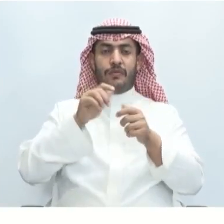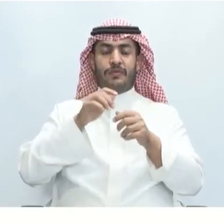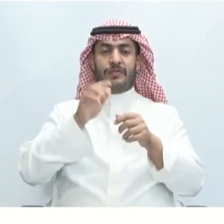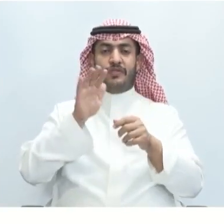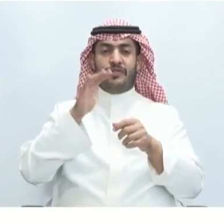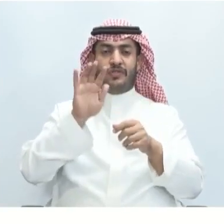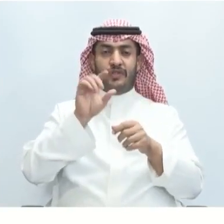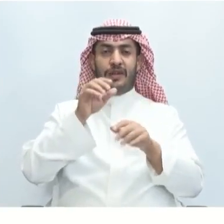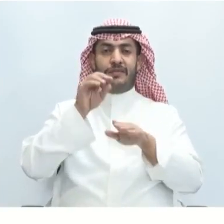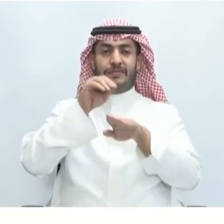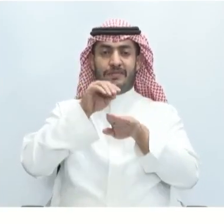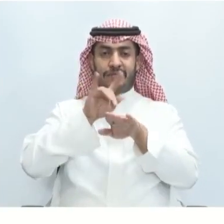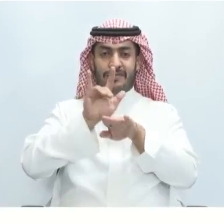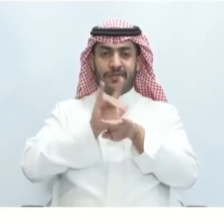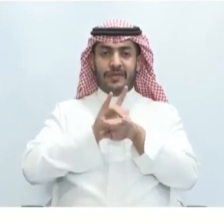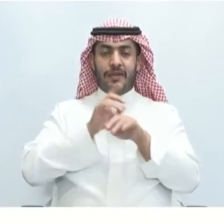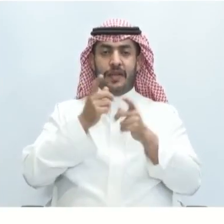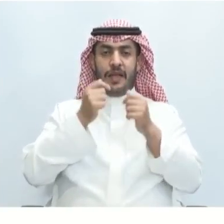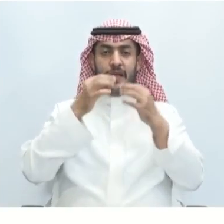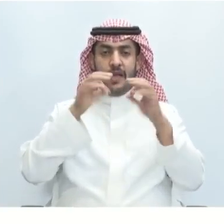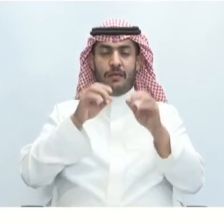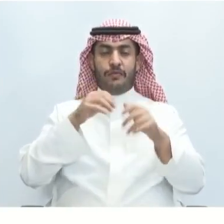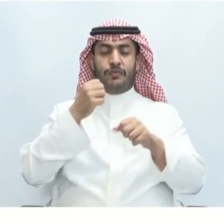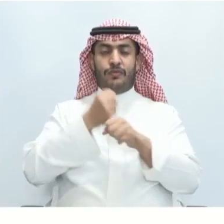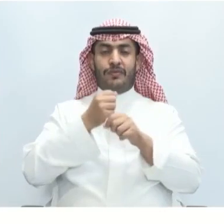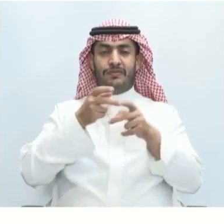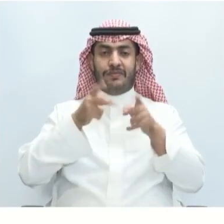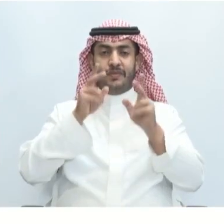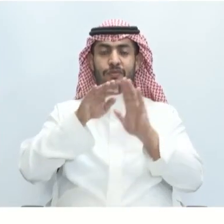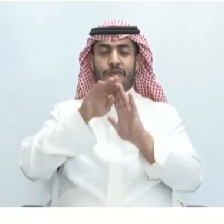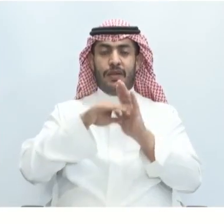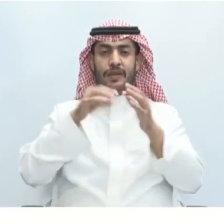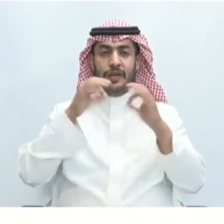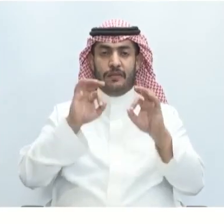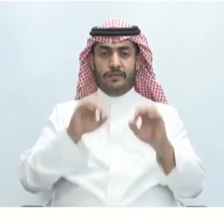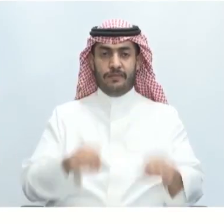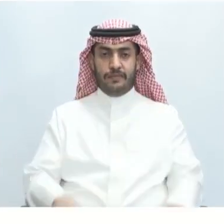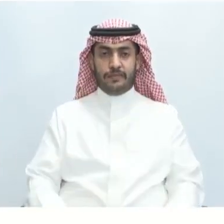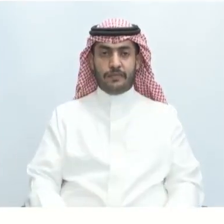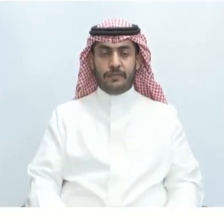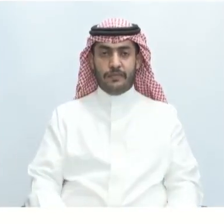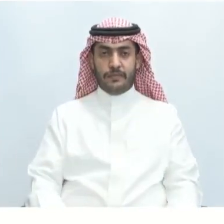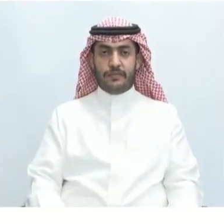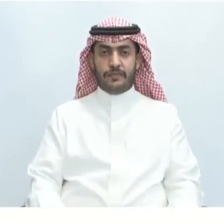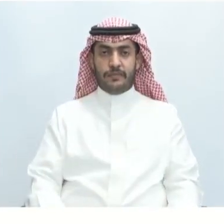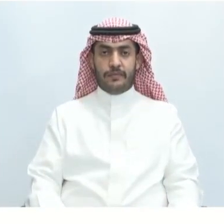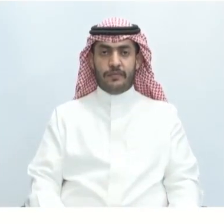ولكل راكب وكذلك التكلفه التشغيليه والاسطول قيد الخدمه